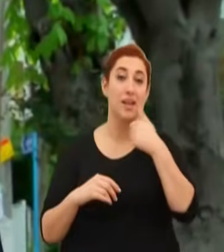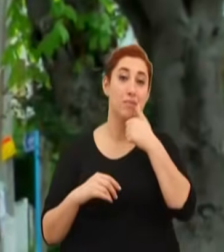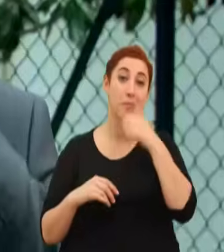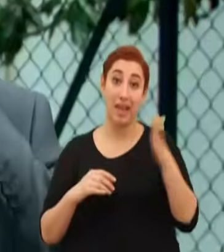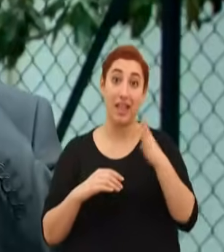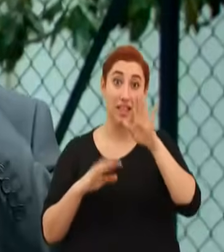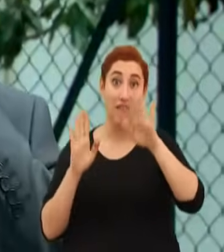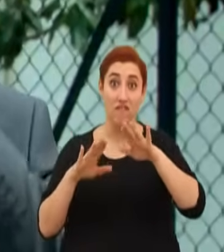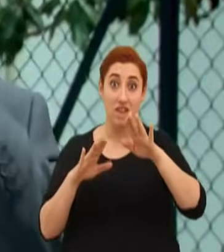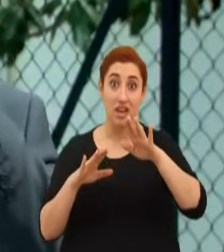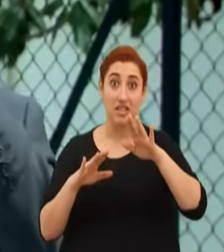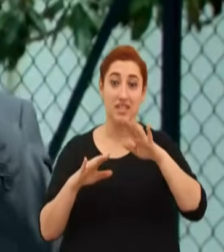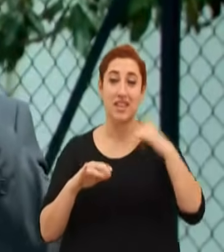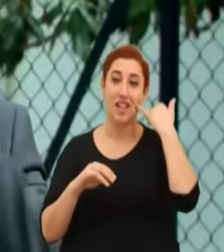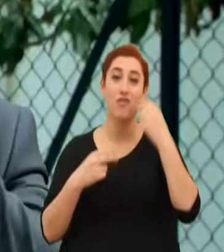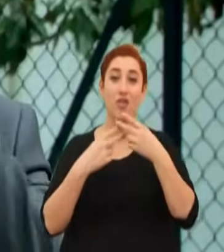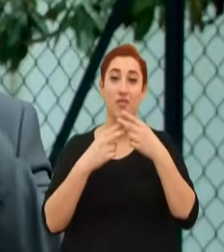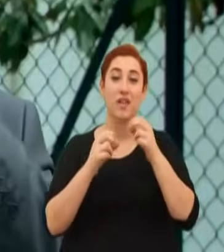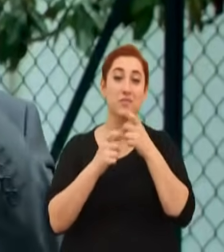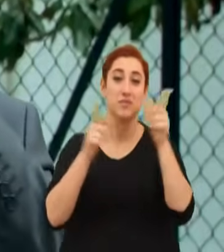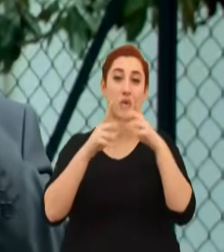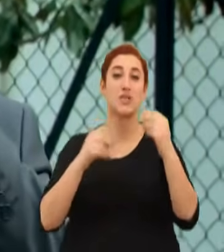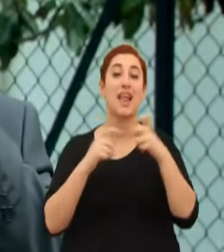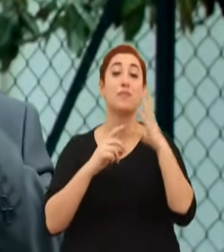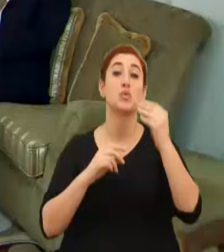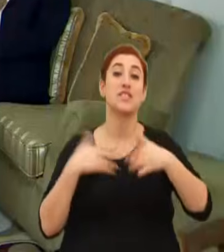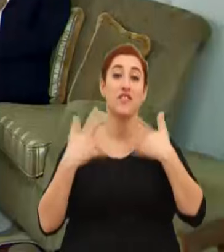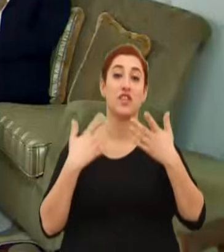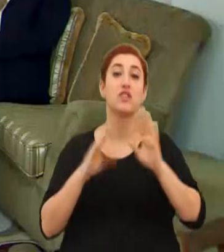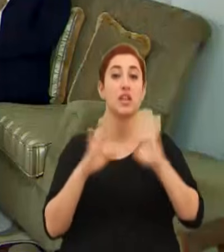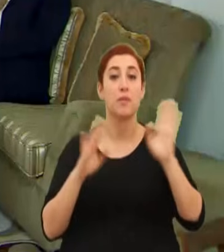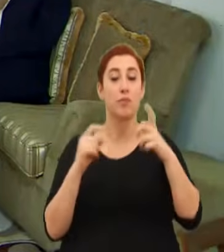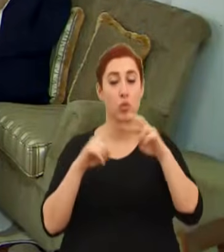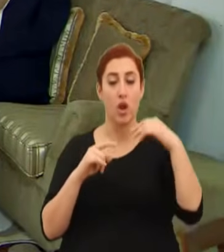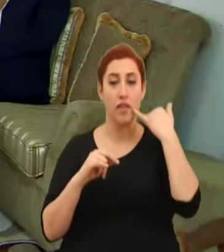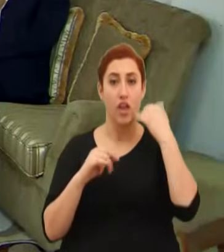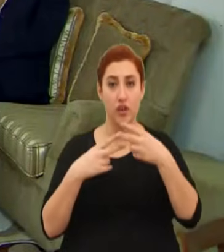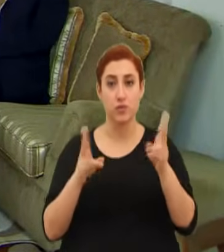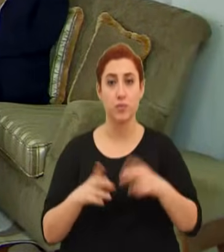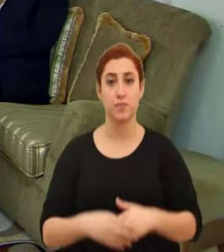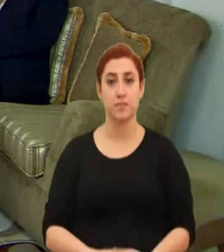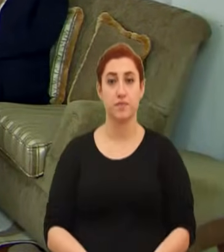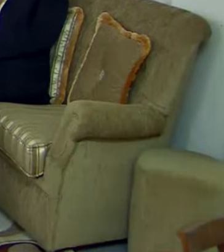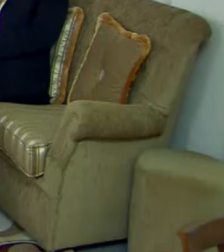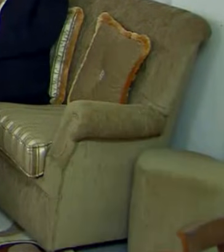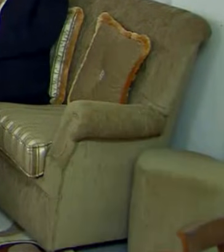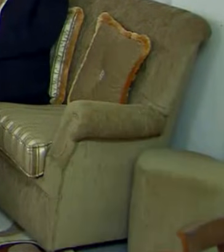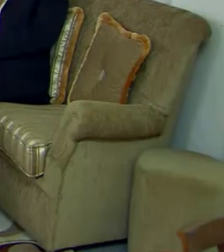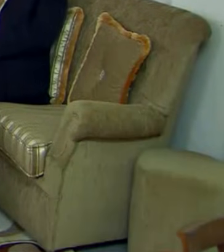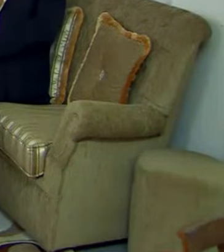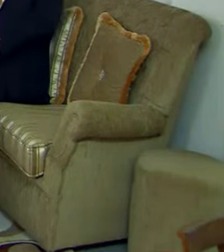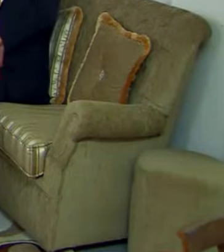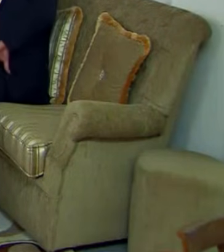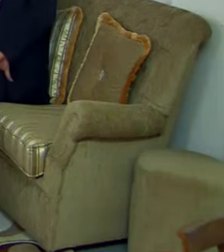baban yanındaysa, diyafonu açarsan Erdem çok sevinecek ha. Tamam Nurhan, açıyorum diyafonu.